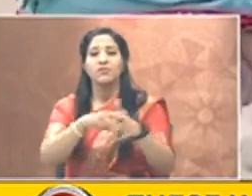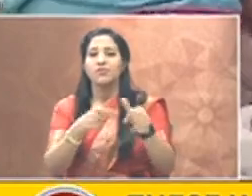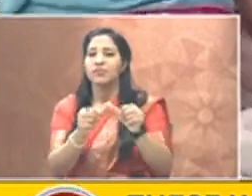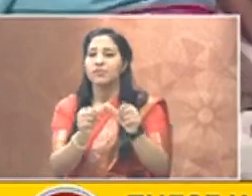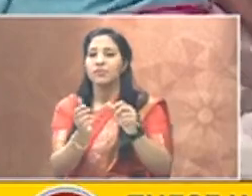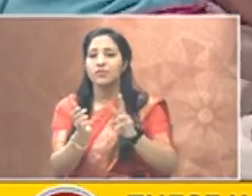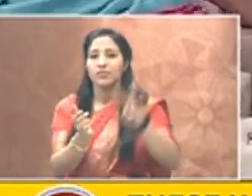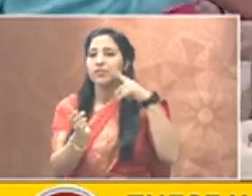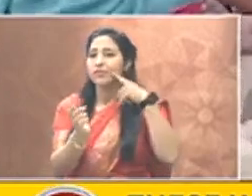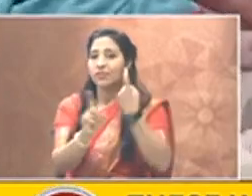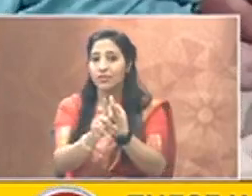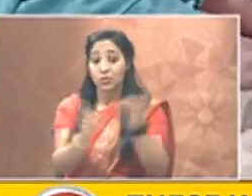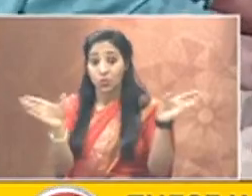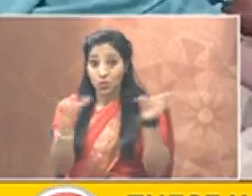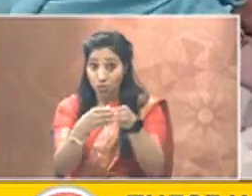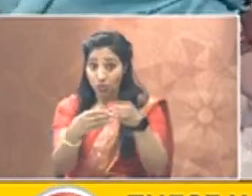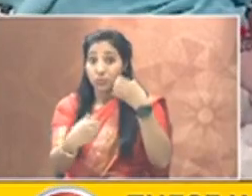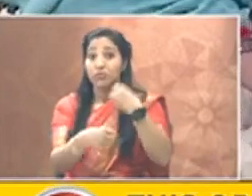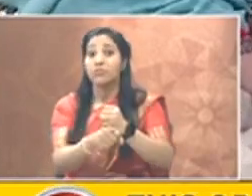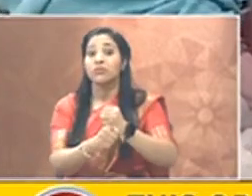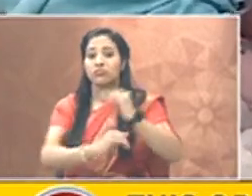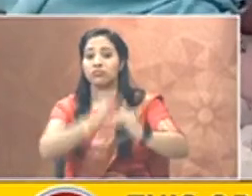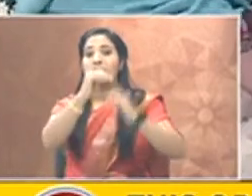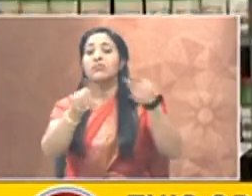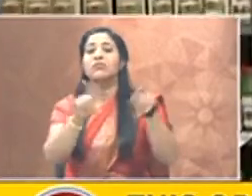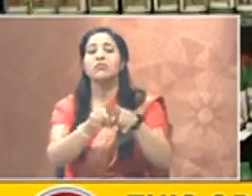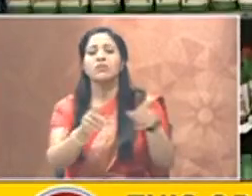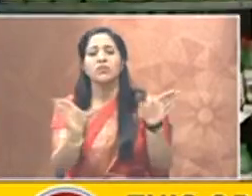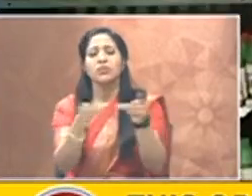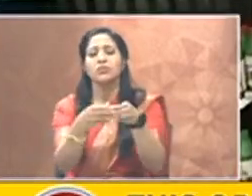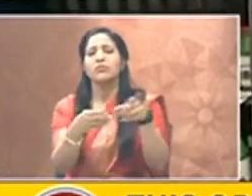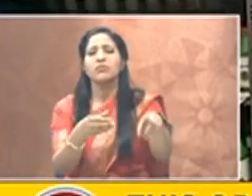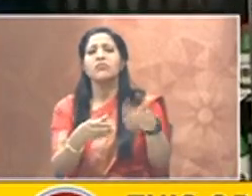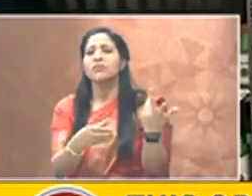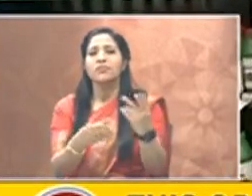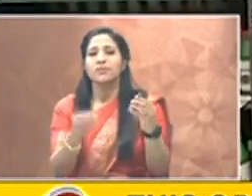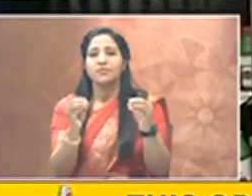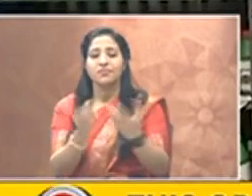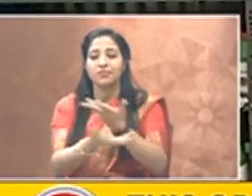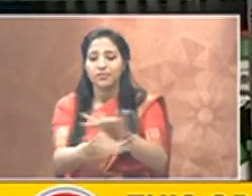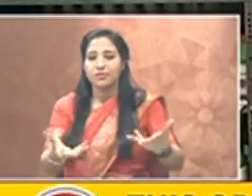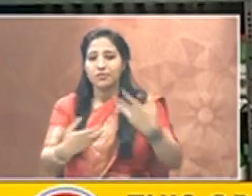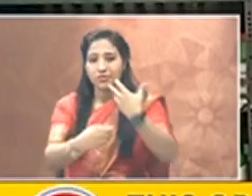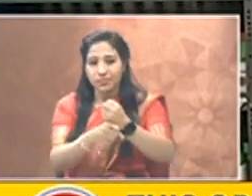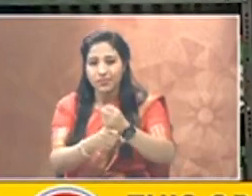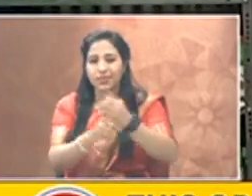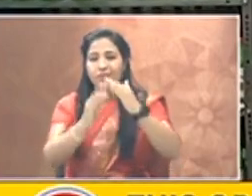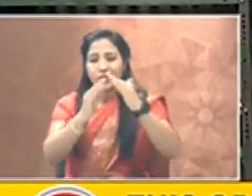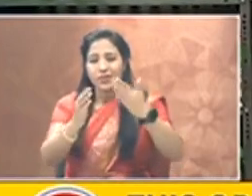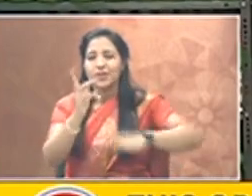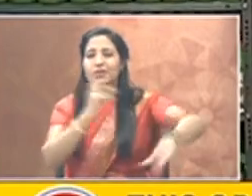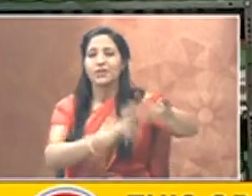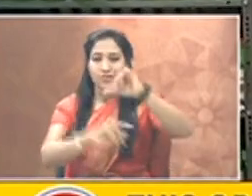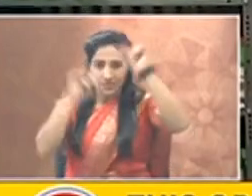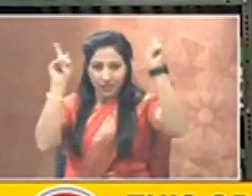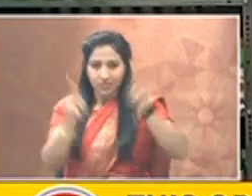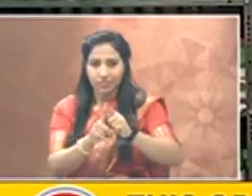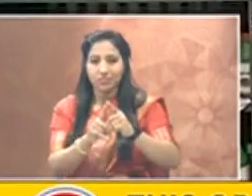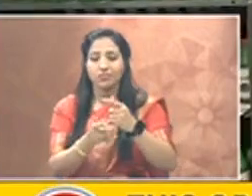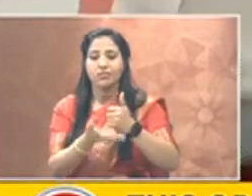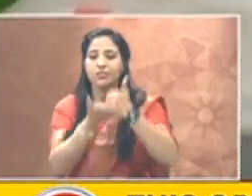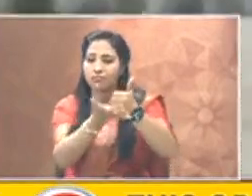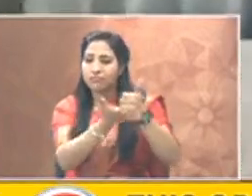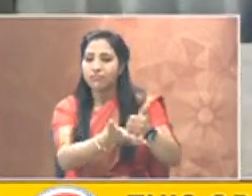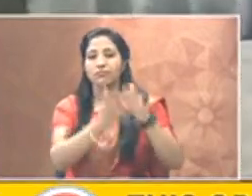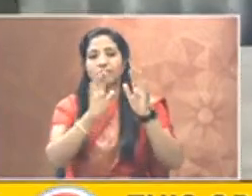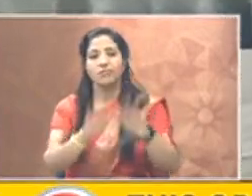एक संगठन बनाया है। ये संगठन बायो प्रोडक्ट्स को तैयार करने में इन महिलाओं की